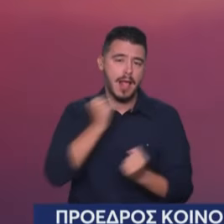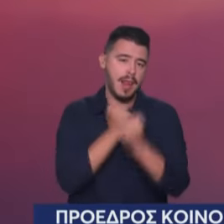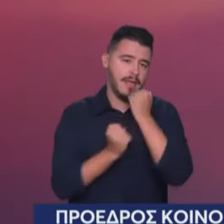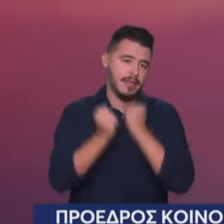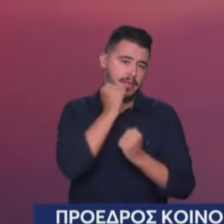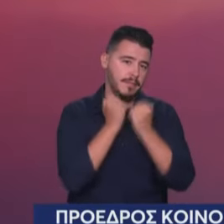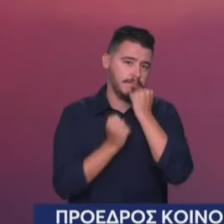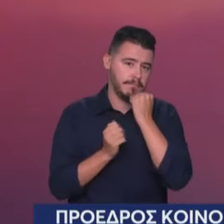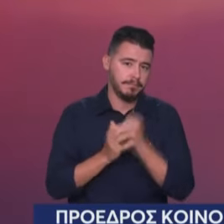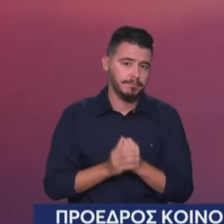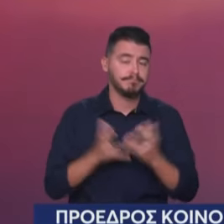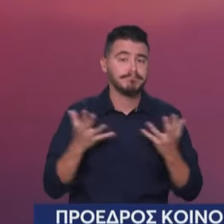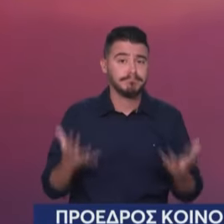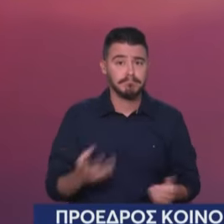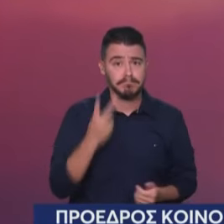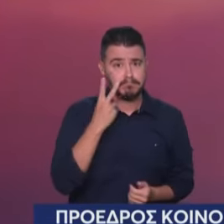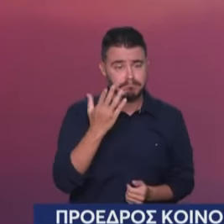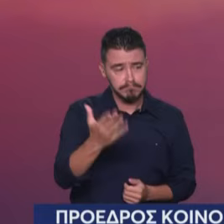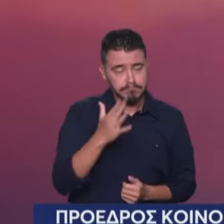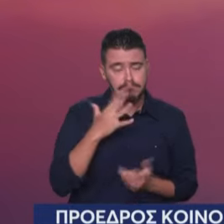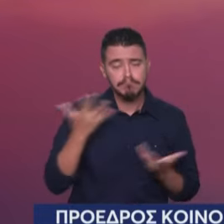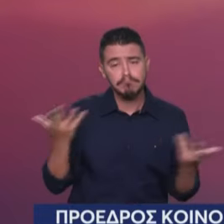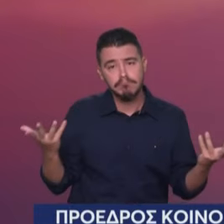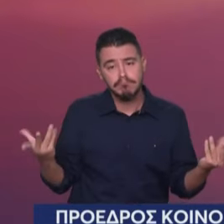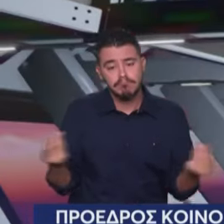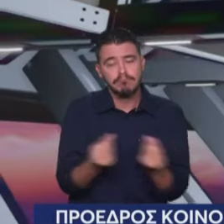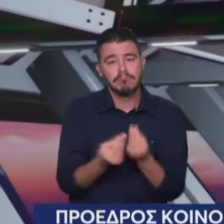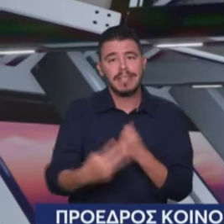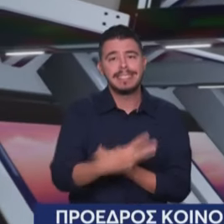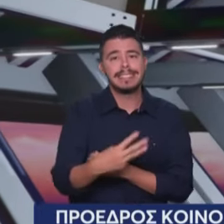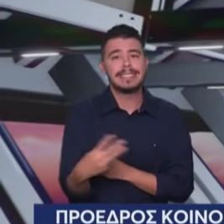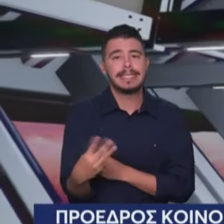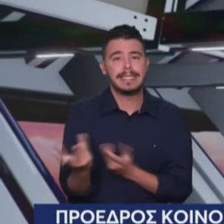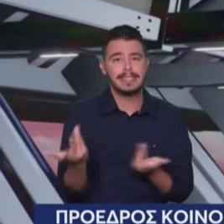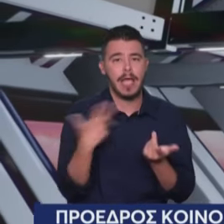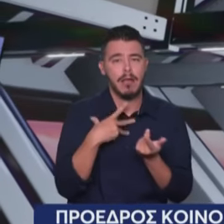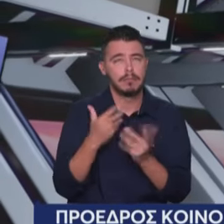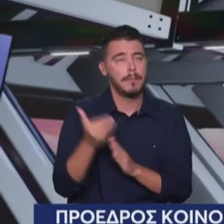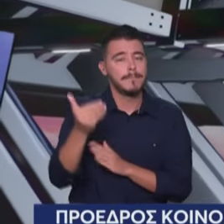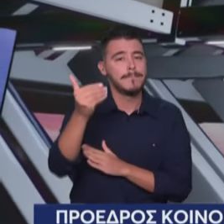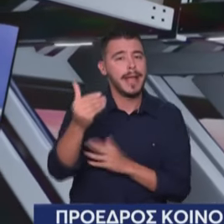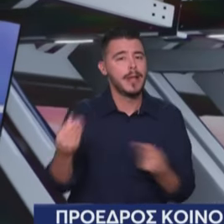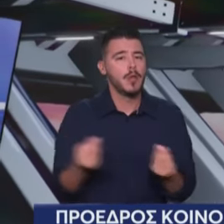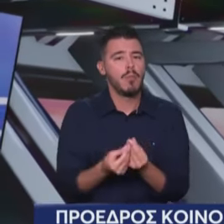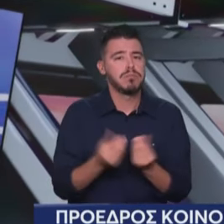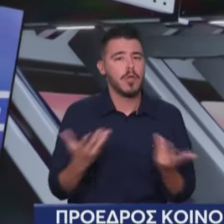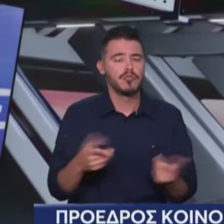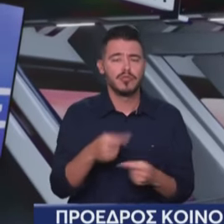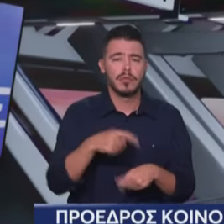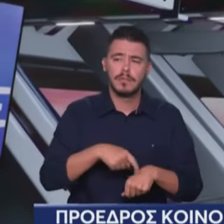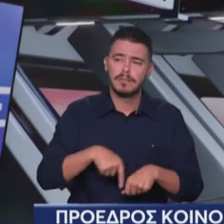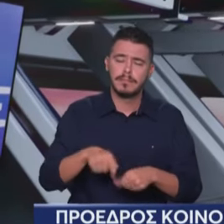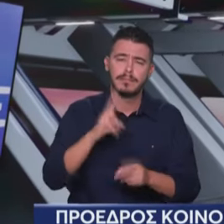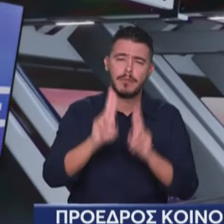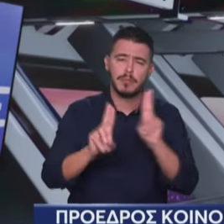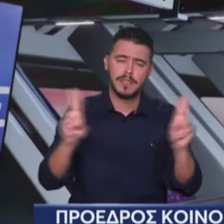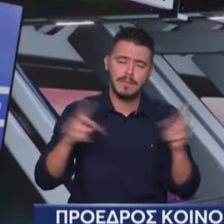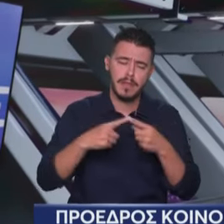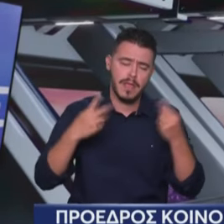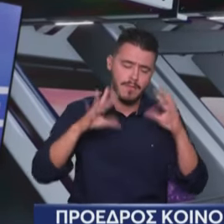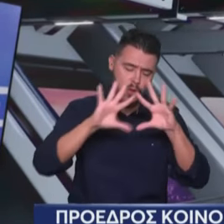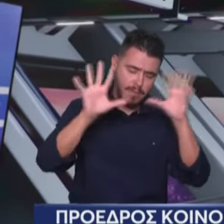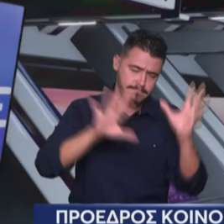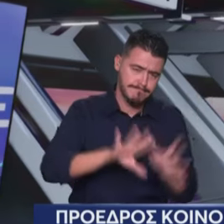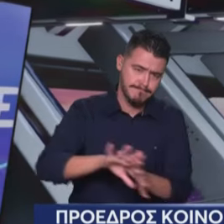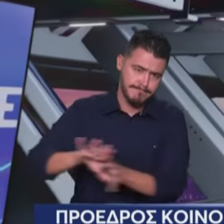κουβέντα. Στην προοπτική που έχει ο ΣΥΡΙΖΑ mm-hmm. για την ελληνική κοινωνία και για τον ίδιο mm-hmm. τον εαυτό. Γιατί όλα τα άλλα θα σας πω τώρα, θα είσαι υποψήφιος, mm-hmm. θα αρχίσετε να μου κάνετε τρίπλες. Τα ξέρουμε και οι δυο.